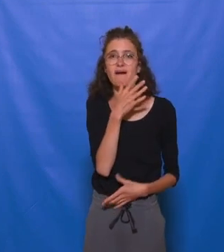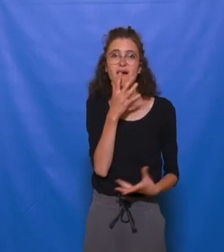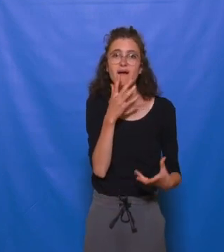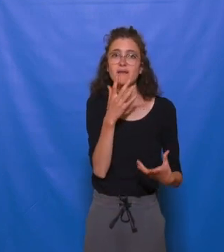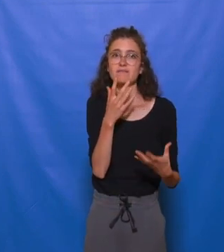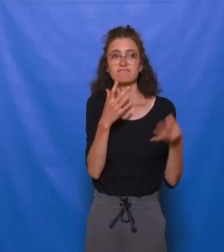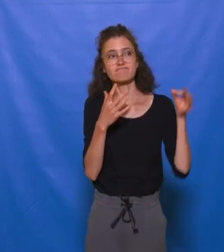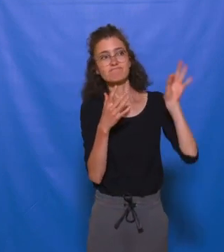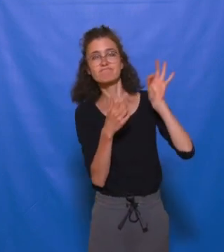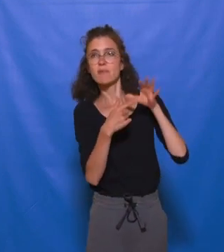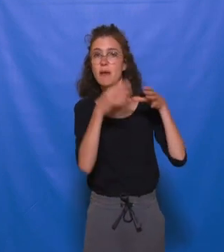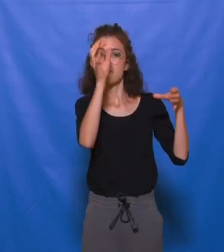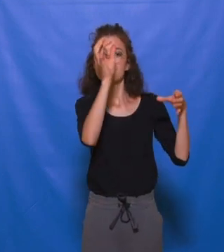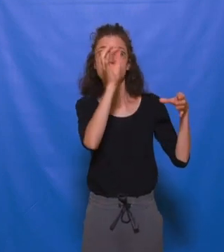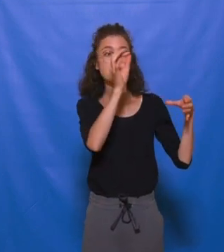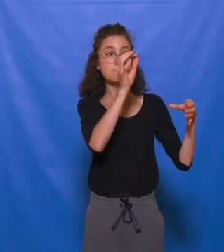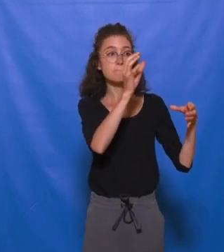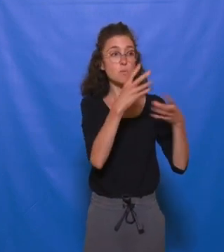la situation elle est critique.